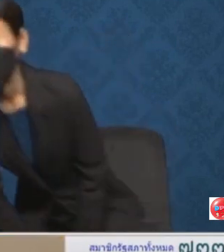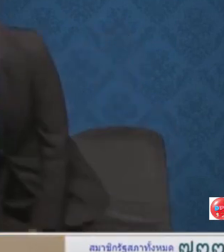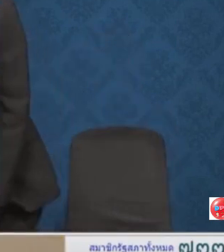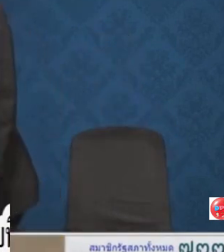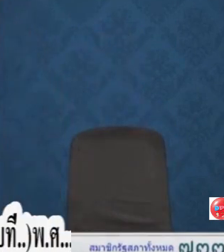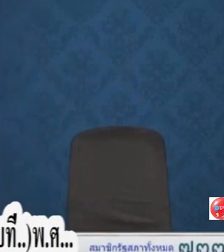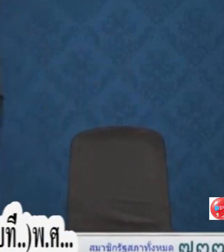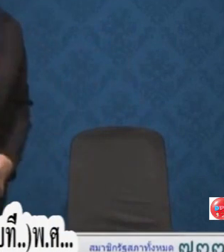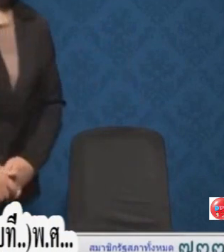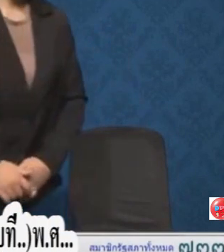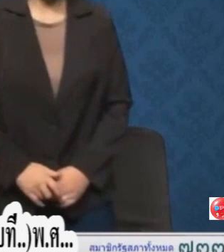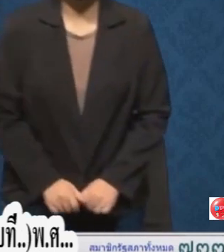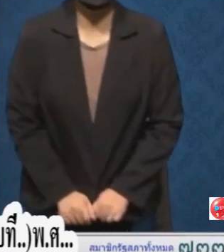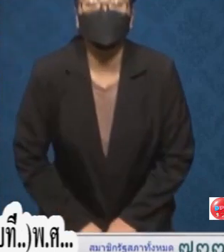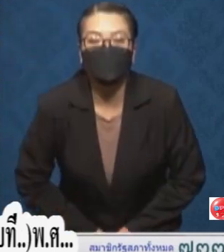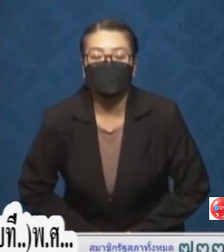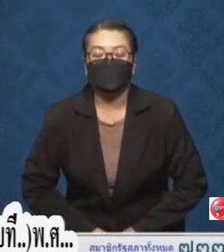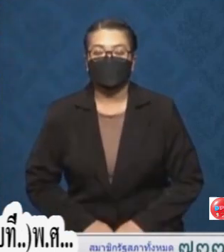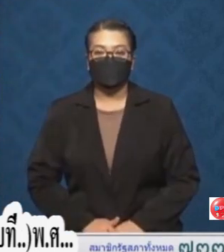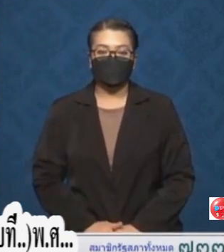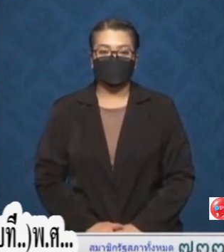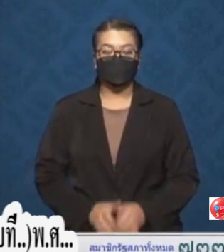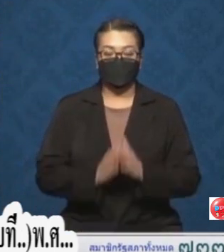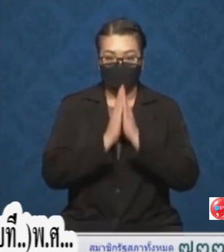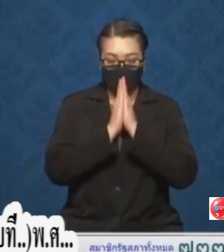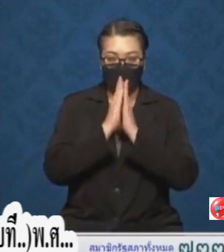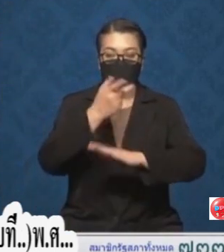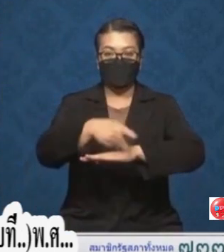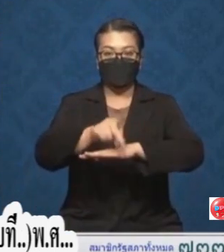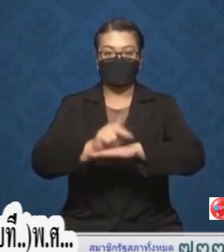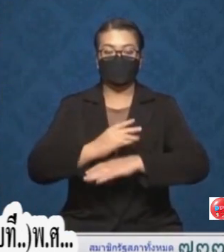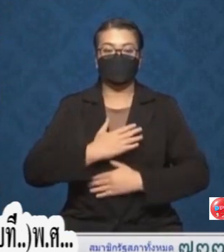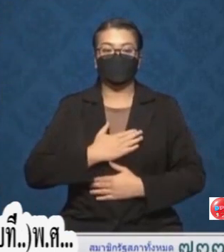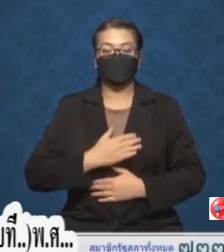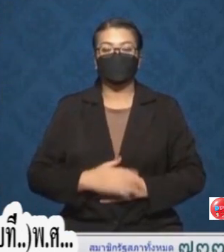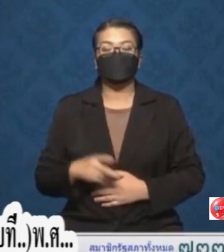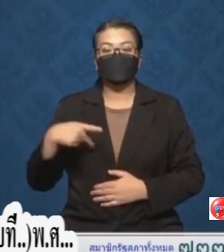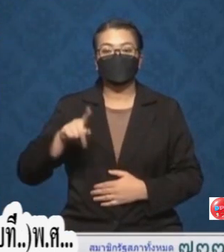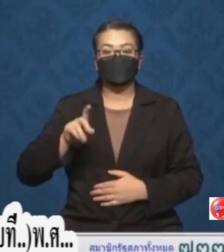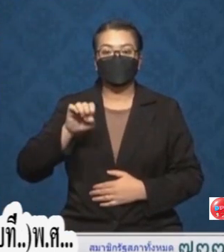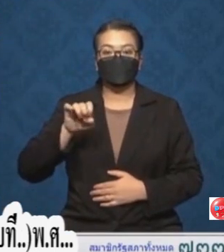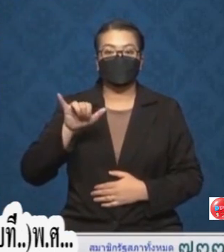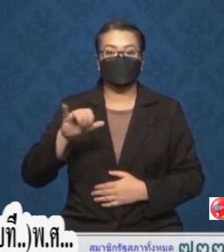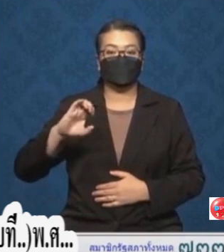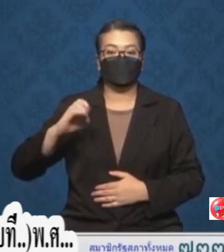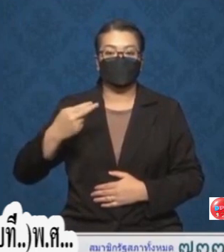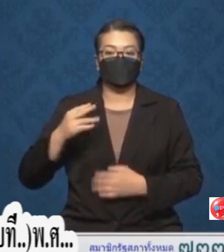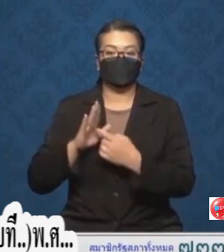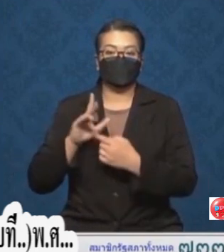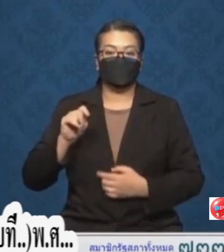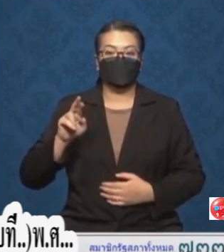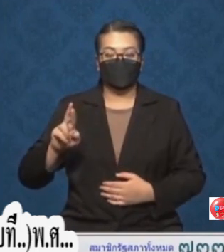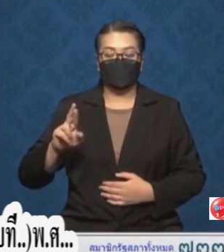กราบเรียนท่านประธานรัฐสภาที่เคารพดิฉันนางสาวปิยชัดวันเฉลิมสมาชิกวุฒิสภ